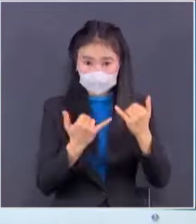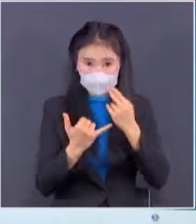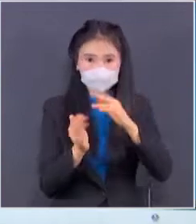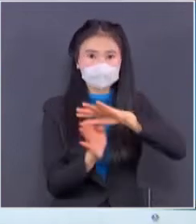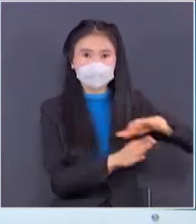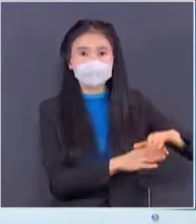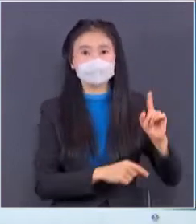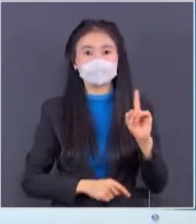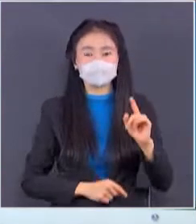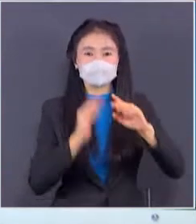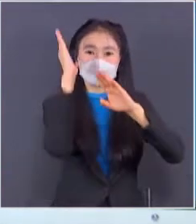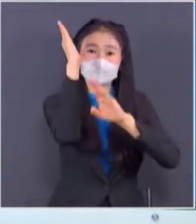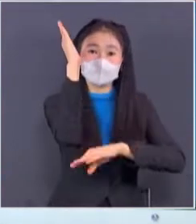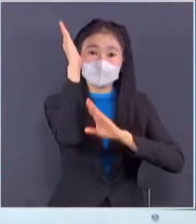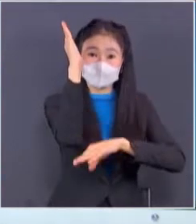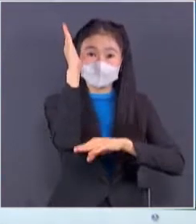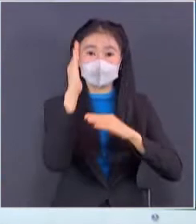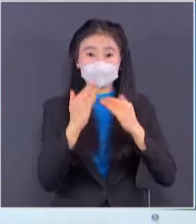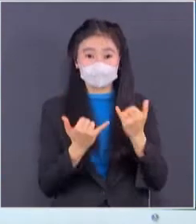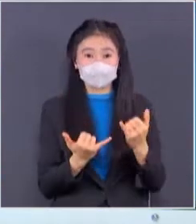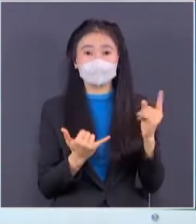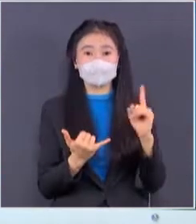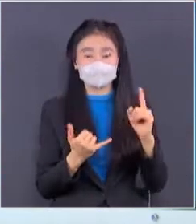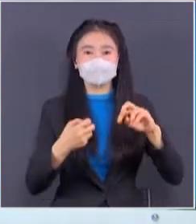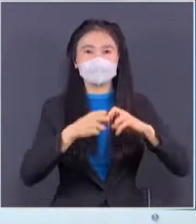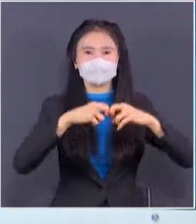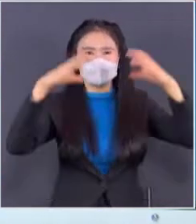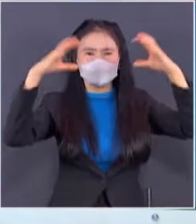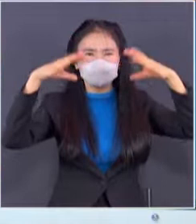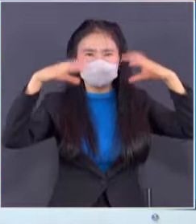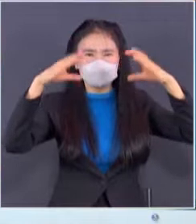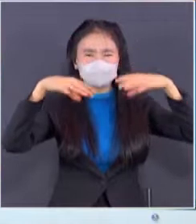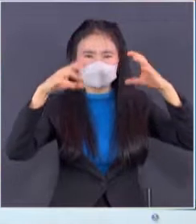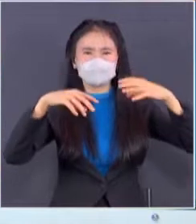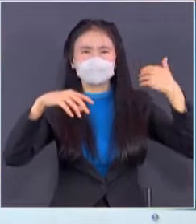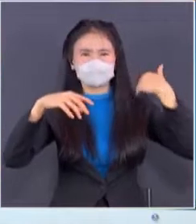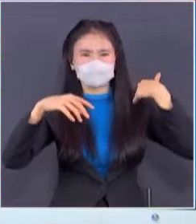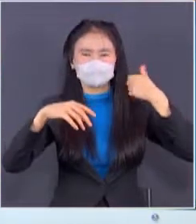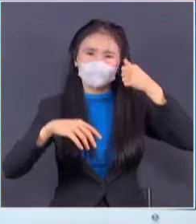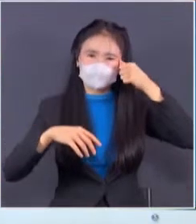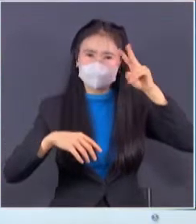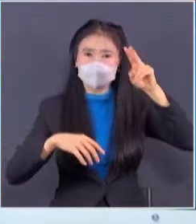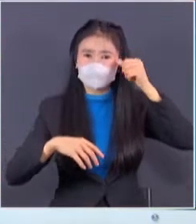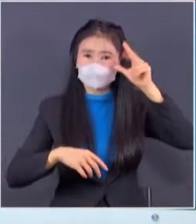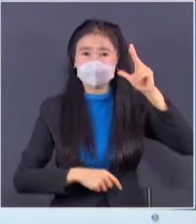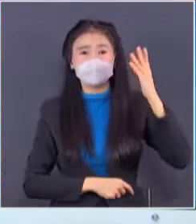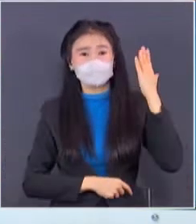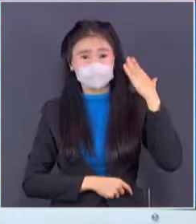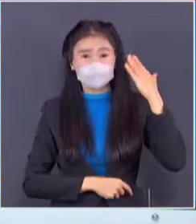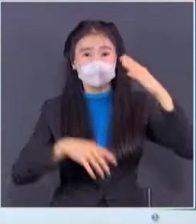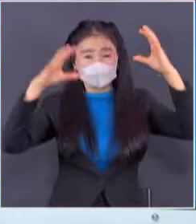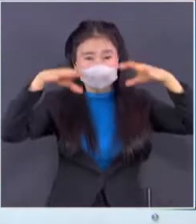คุณผู้ชมครับลงไปพื้นที่ภาคใต้หน่อยนะครับช่วงนี้เนี่ยเกิดสถานการณ์ฝนตกหนักในพื้นที่ภาคใต้ในช่วง 2-3 วันที่ผ่านมา